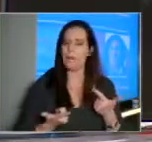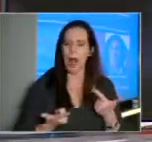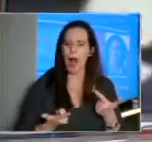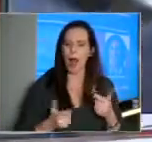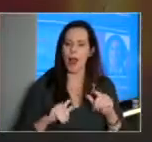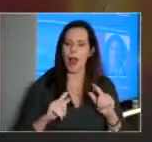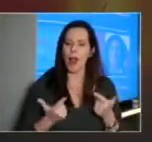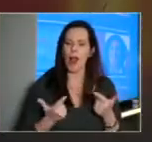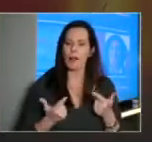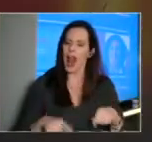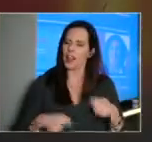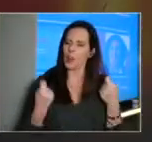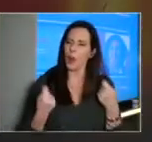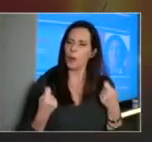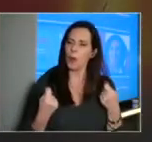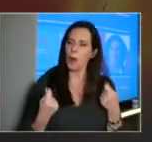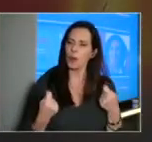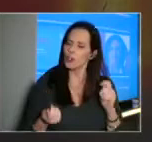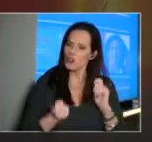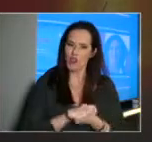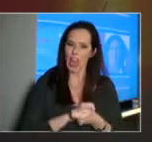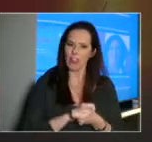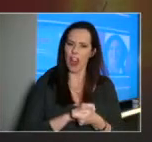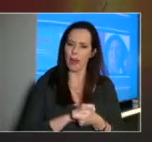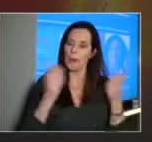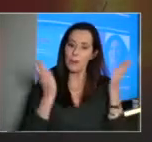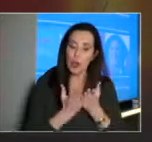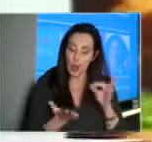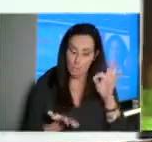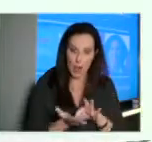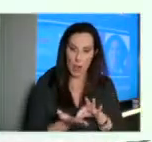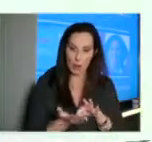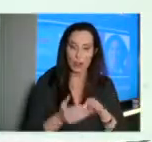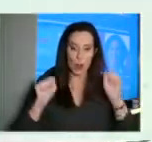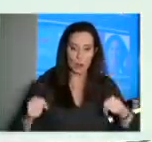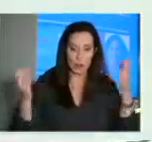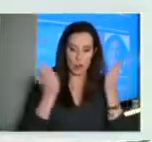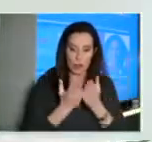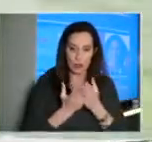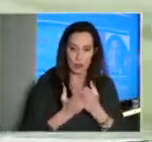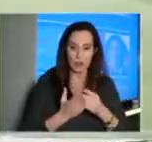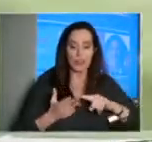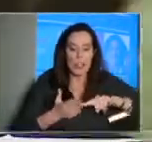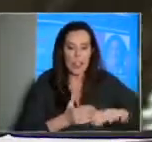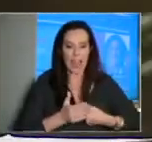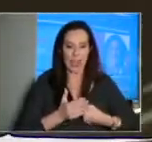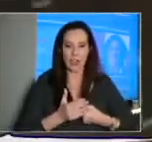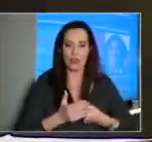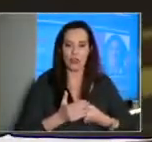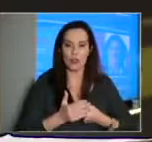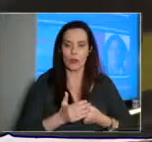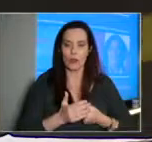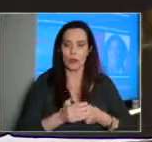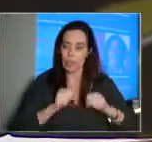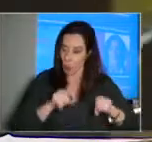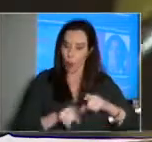ההתנהגות, למה התרבות בבאר שבע השתנתה לגמרי? ביום שאלונה שמה את הדגש על זה, או תתנהגו כמו